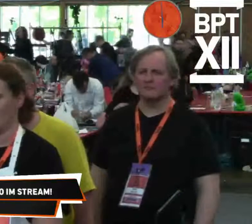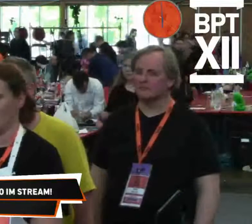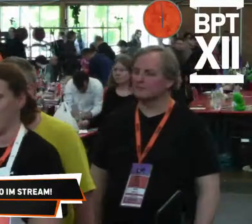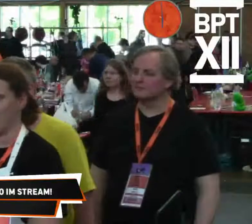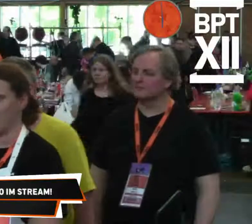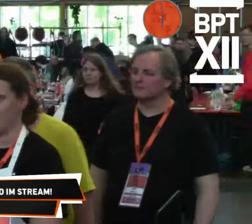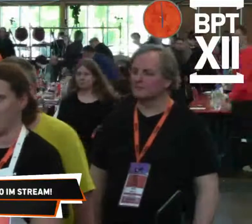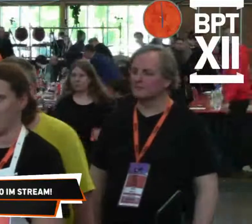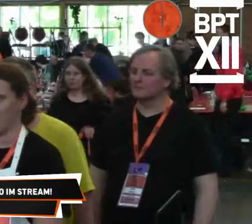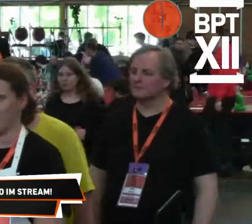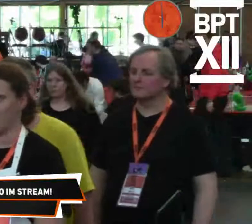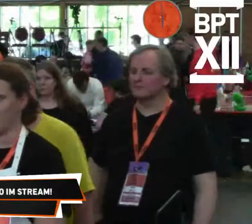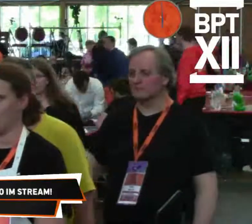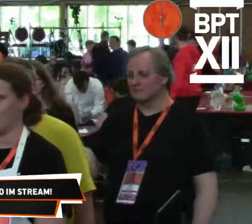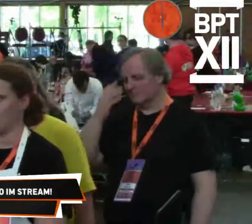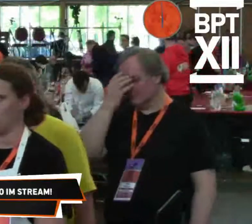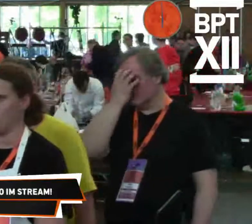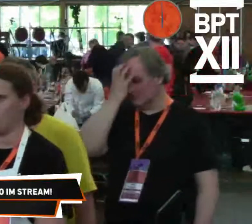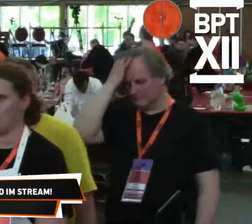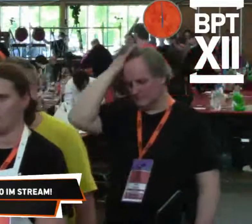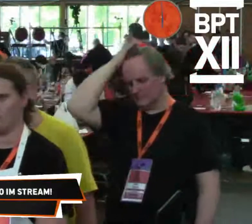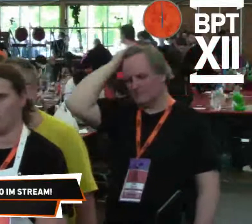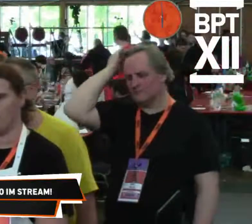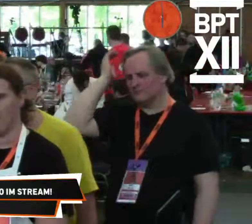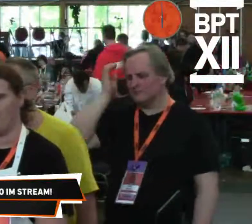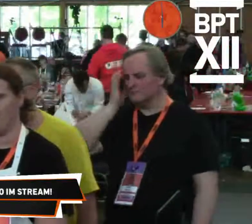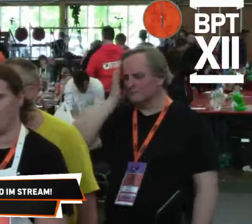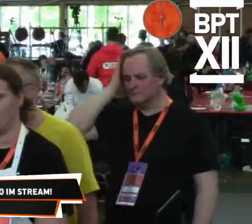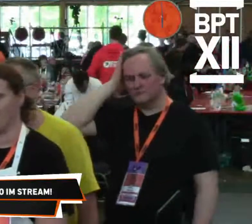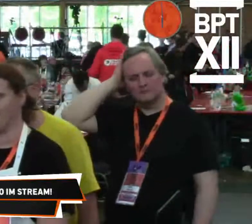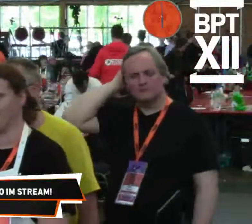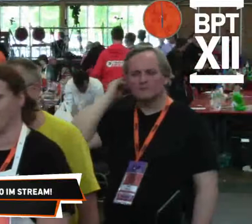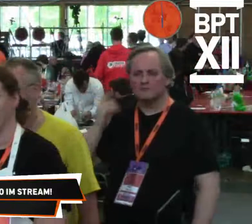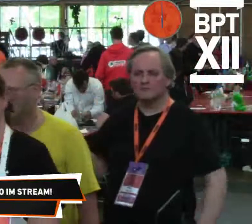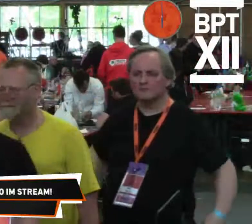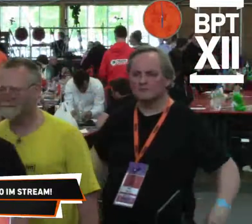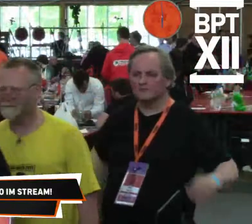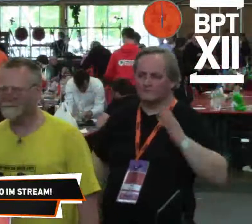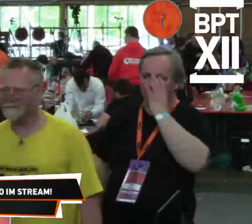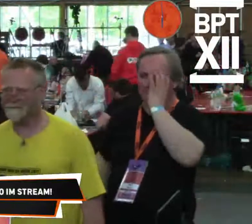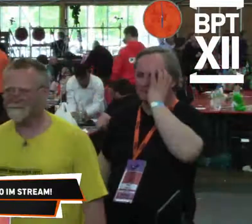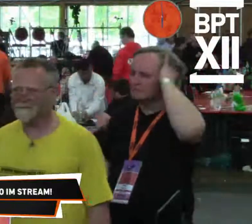in Dresden auf der Hecke und quercon und ansonsten gute Heimfahrt